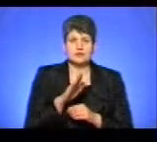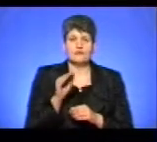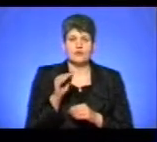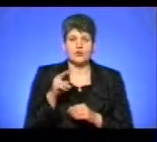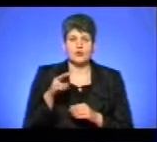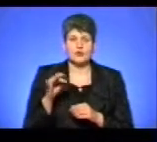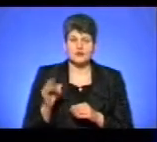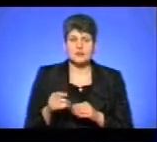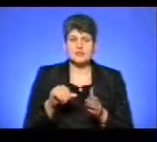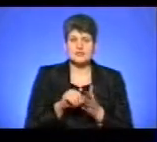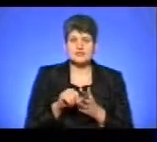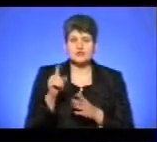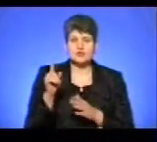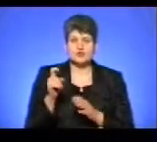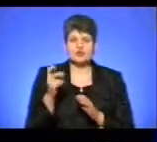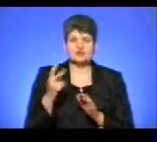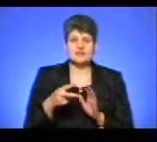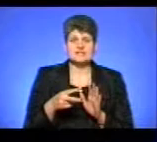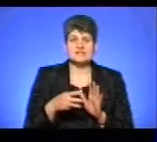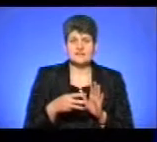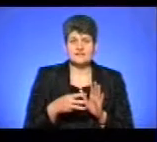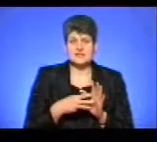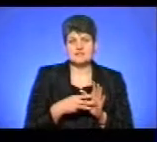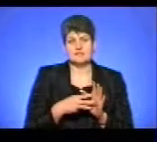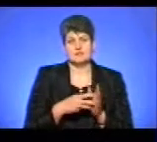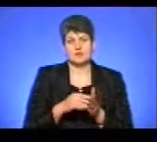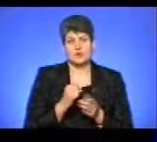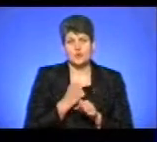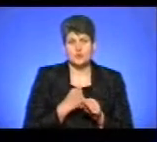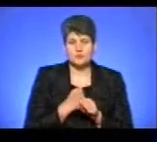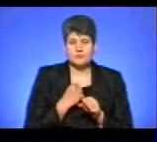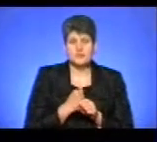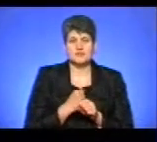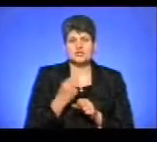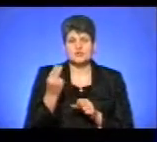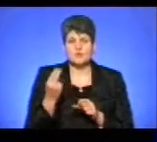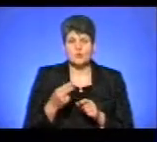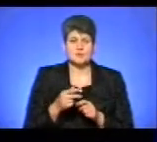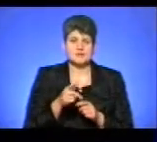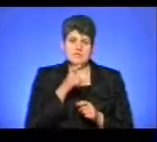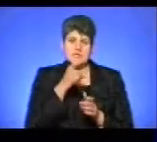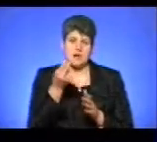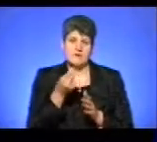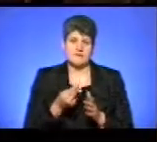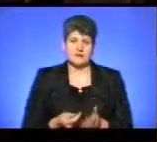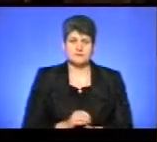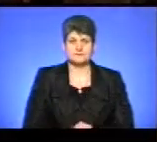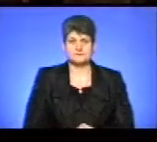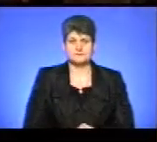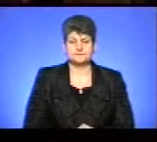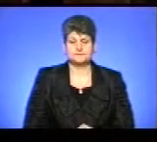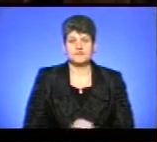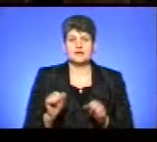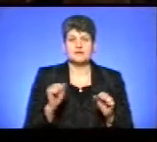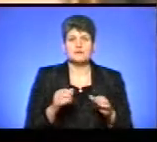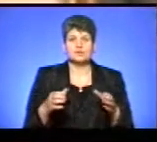представили 128 авторських робіт. В експозиції – різьба по дереву, живопис і графіка. Подробиці у сюжеті. Керівник